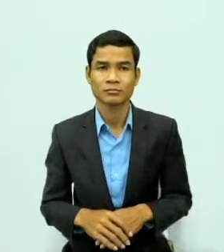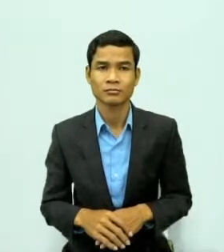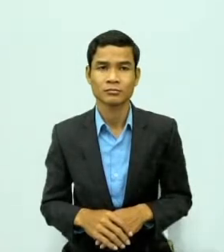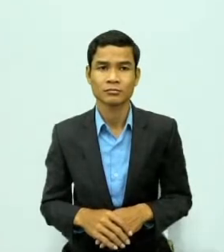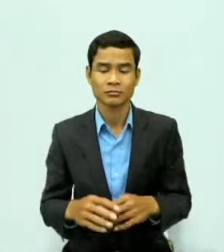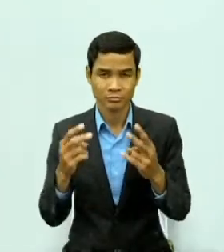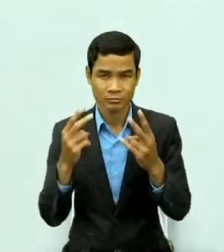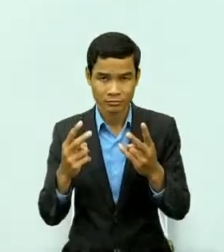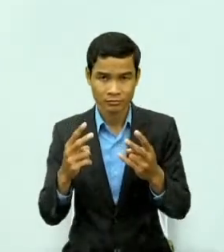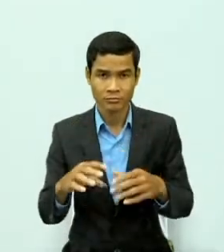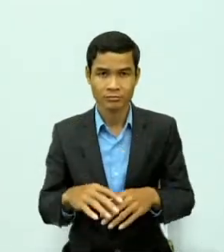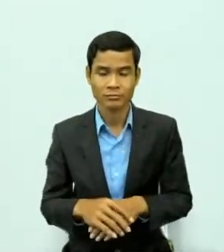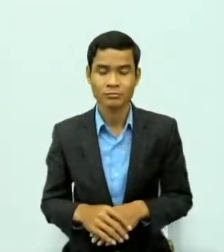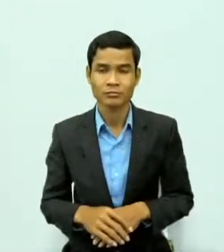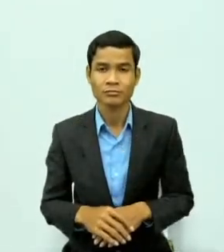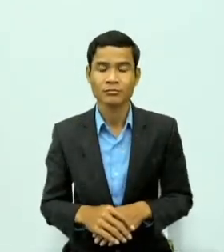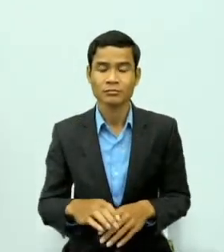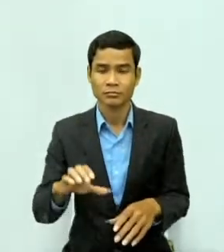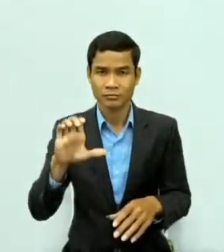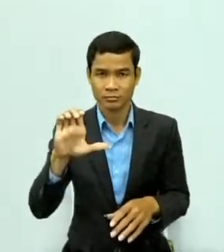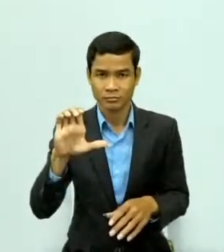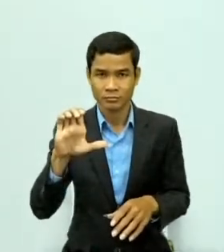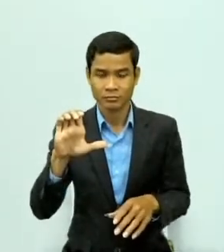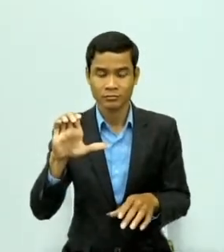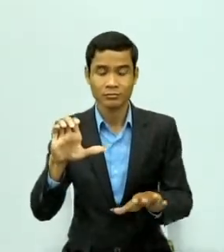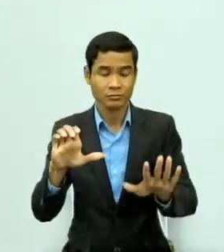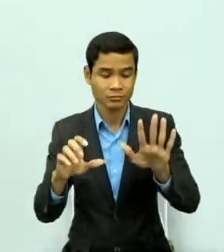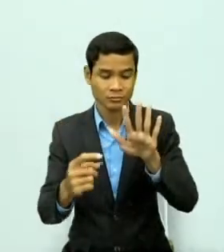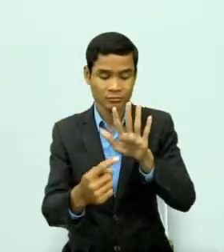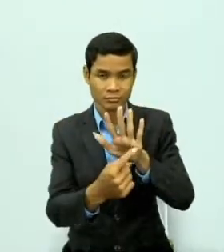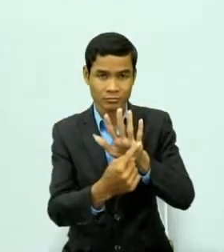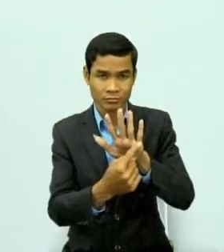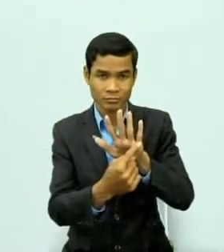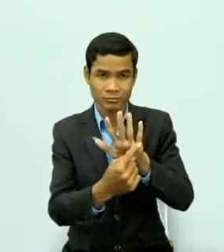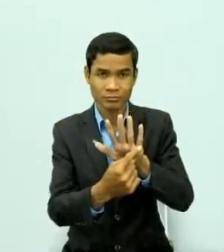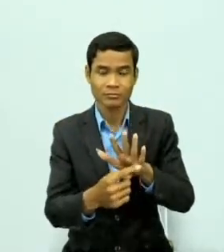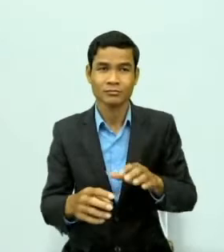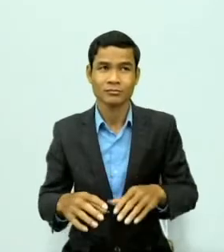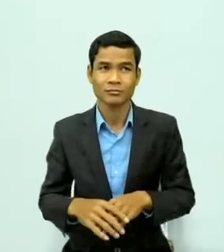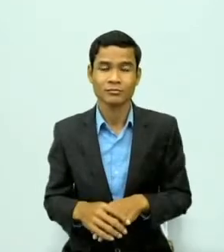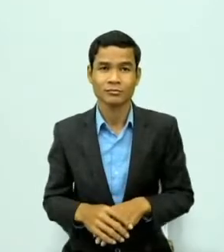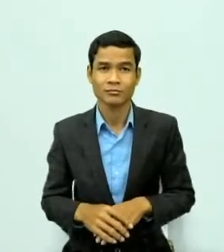ផ្ទៀងផ្ទាត់ឆអឺឈឺ